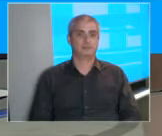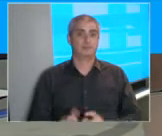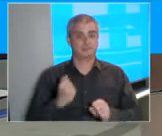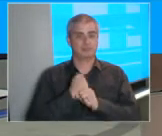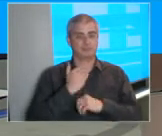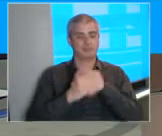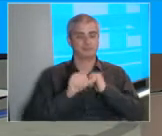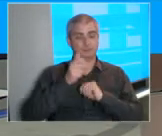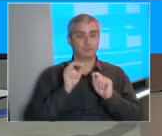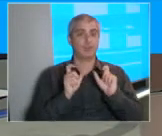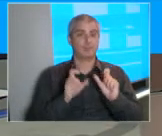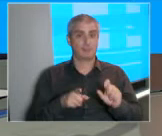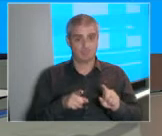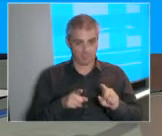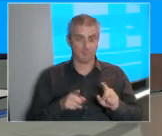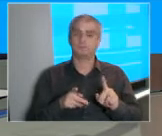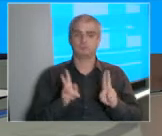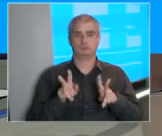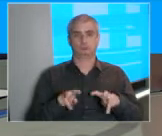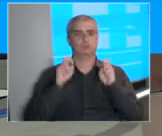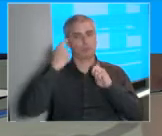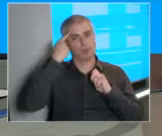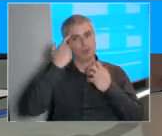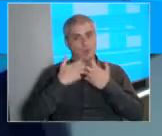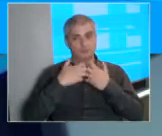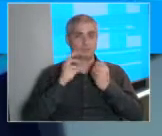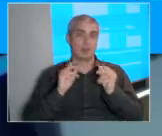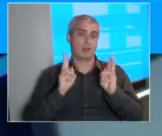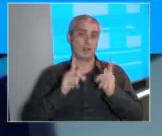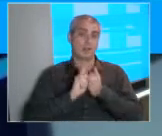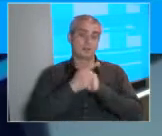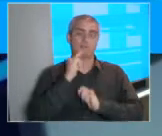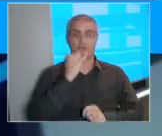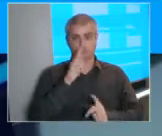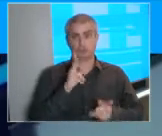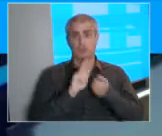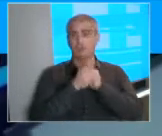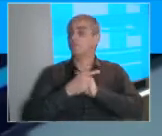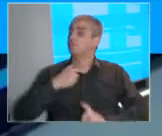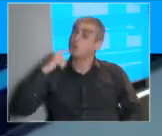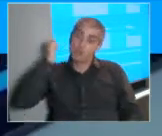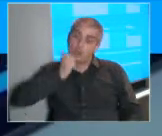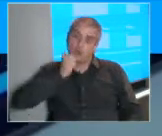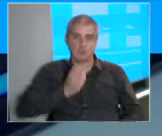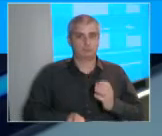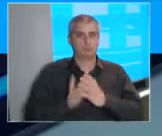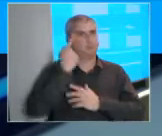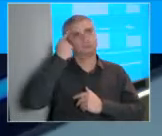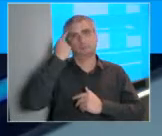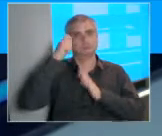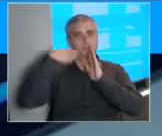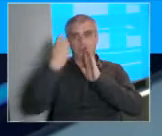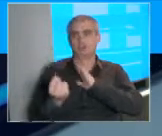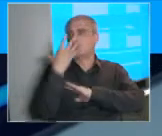הראשון של מניעה, אז תהיה ההזדמנות לחשוב על אלטרנטיבות, וכן, יש אלטרנטיבות. כל יום קופץ לי בערך איזה